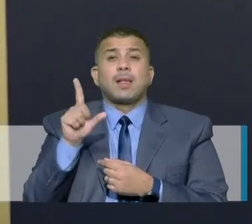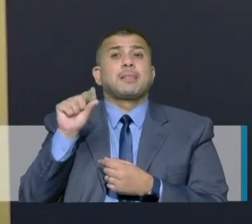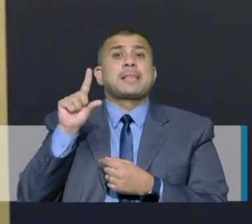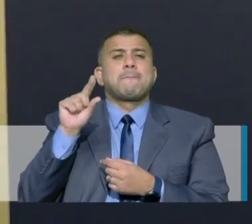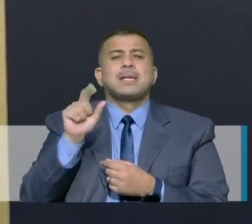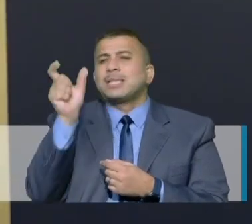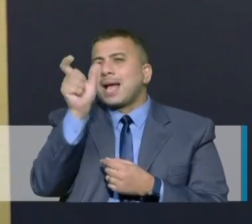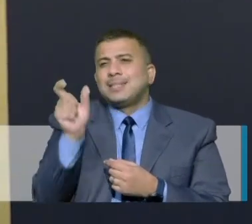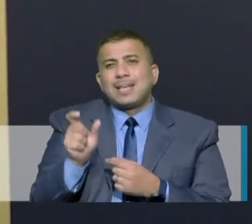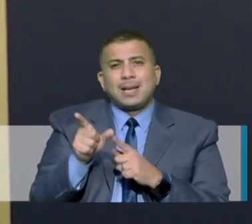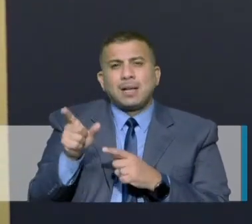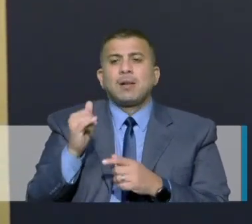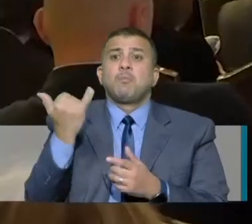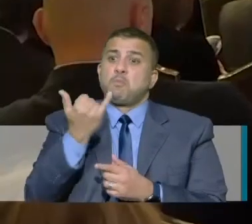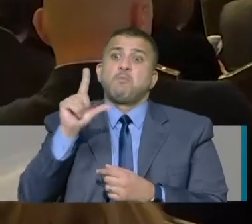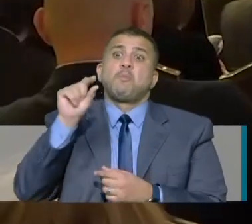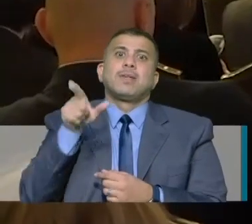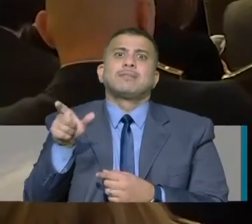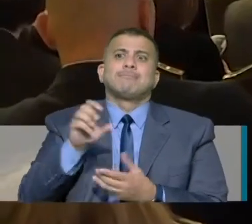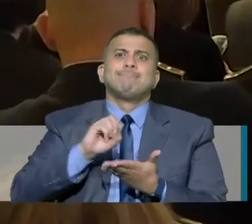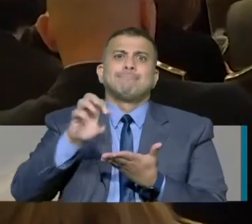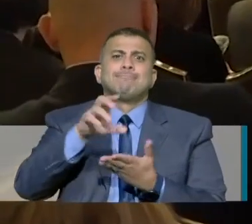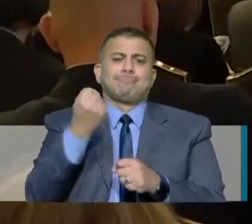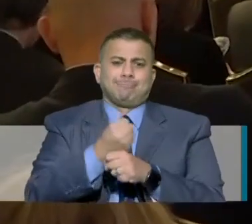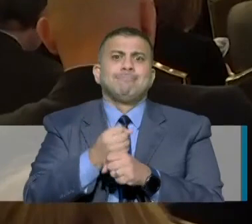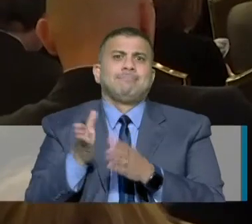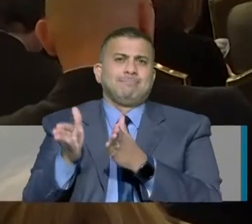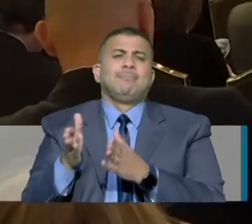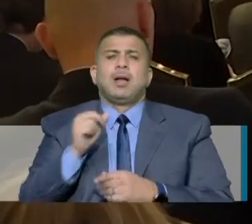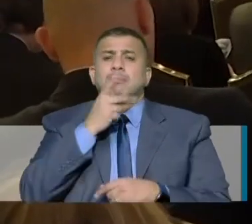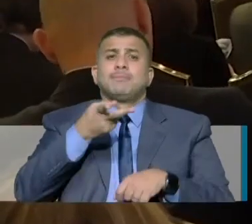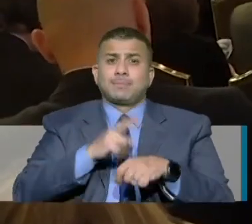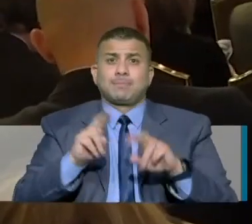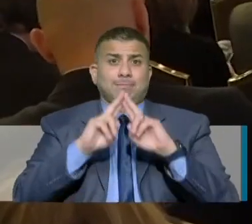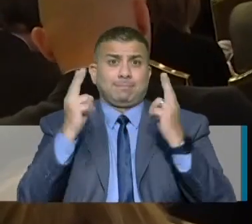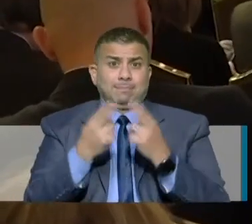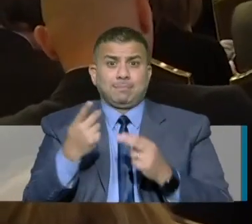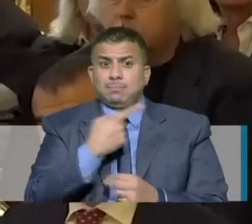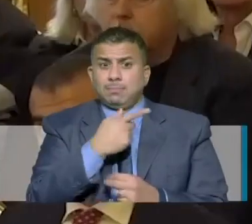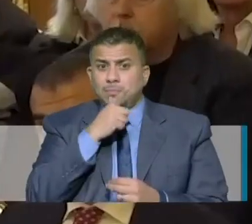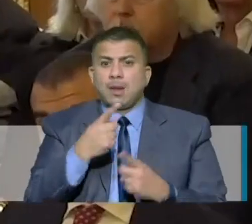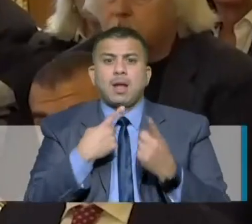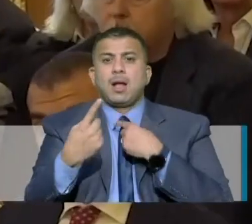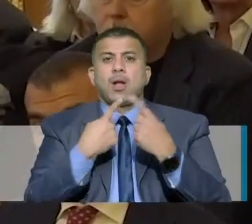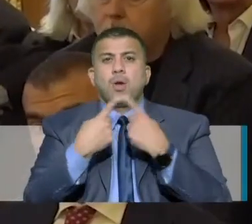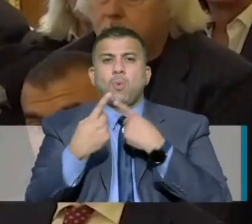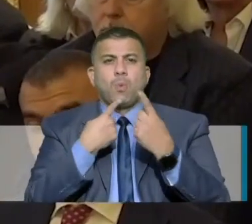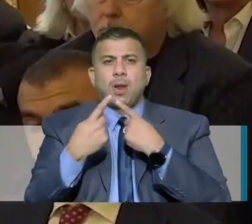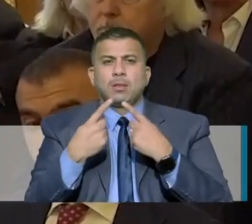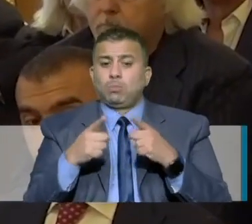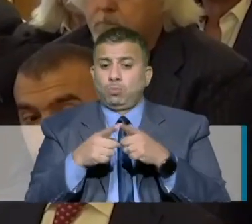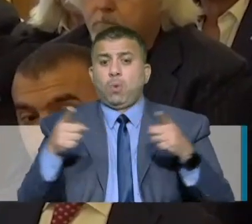تتميز في هذه المجالات. وأثرت فعاليات المنتدى أيضا جلسة حوارية